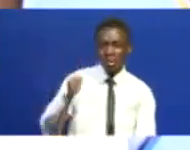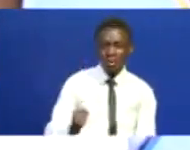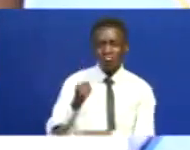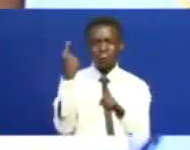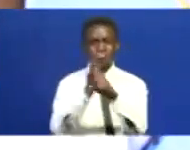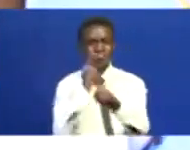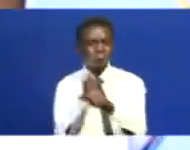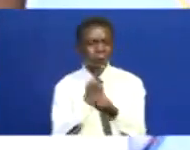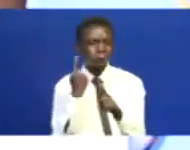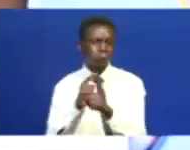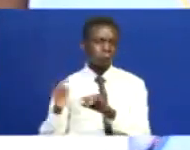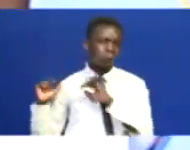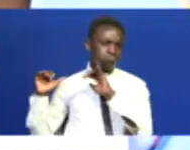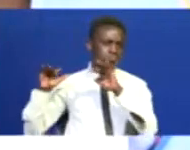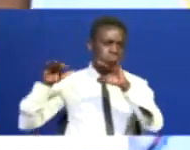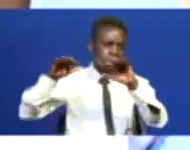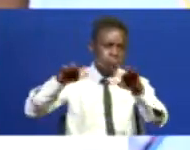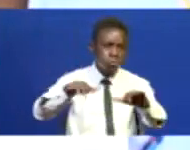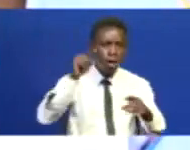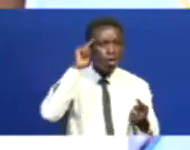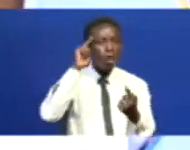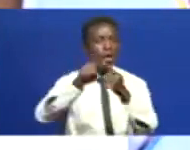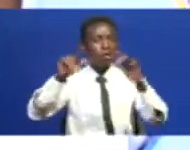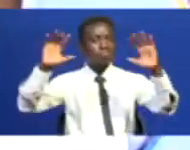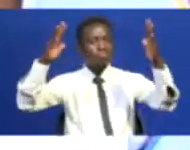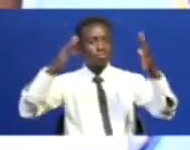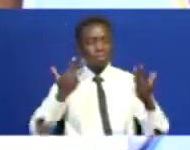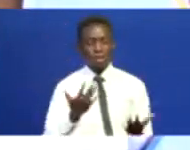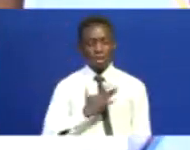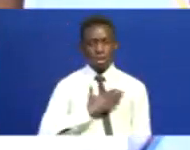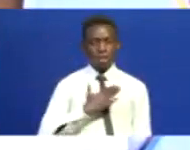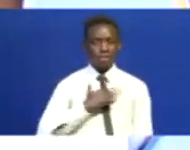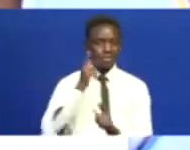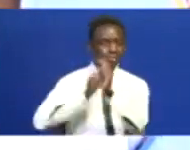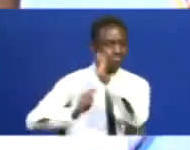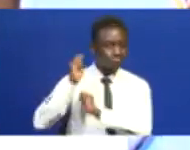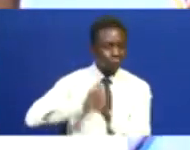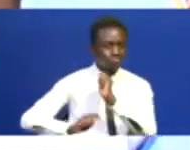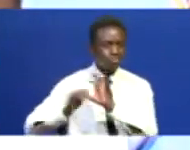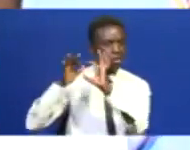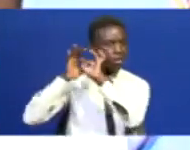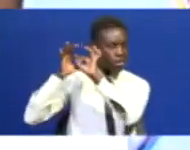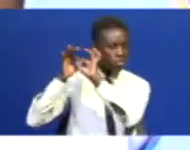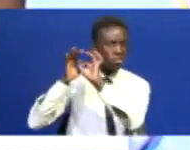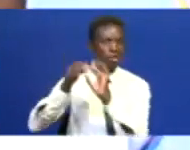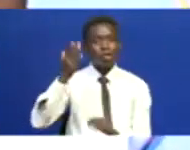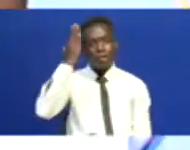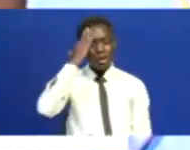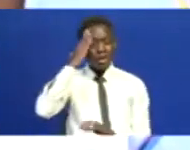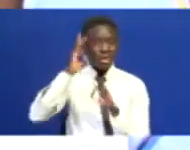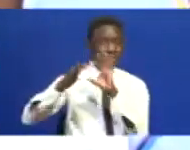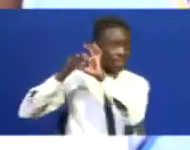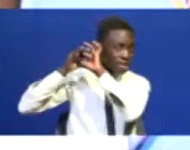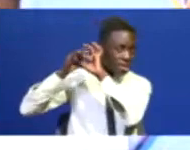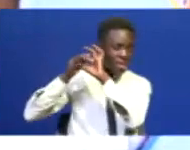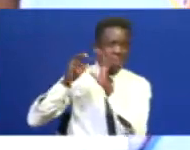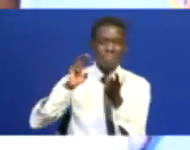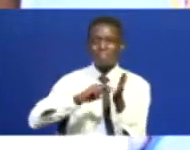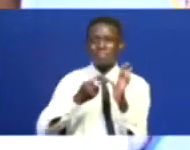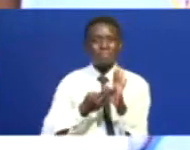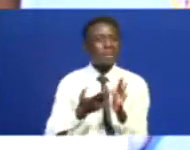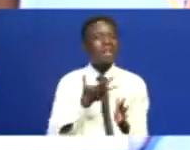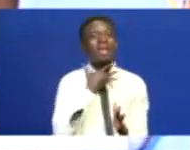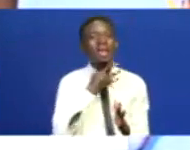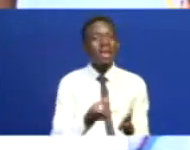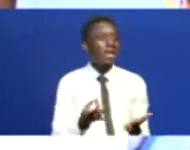wanaishi wamekuja kusherehekea mila yetu. Tunatambua mwacha mila ni mtumwa, na tunajivunia kama jamii ya Maasai kwamba